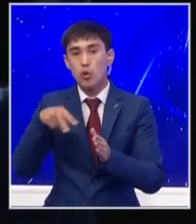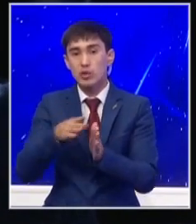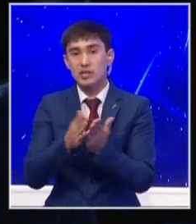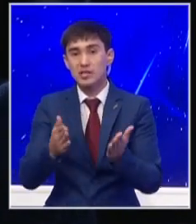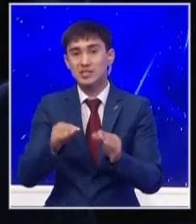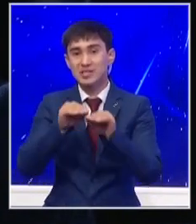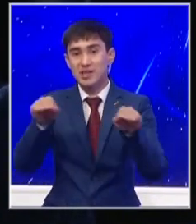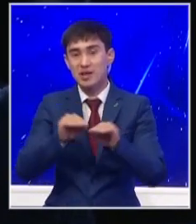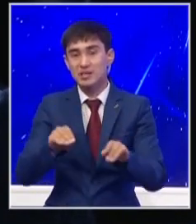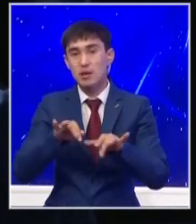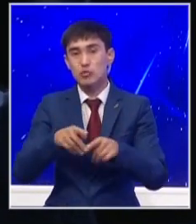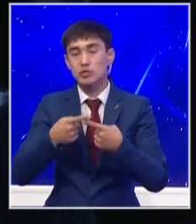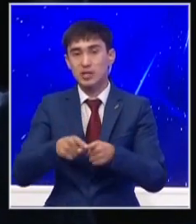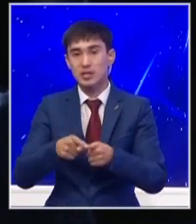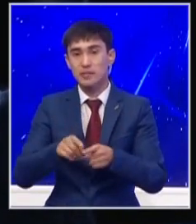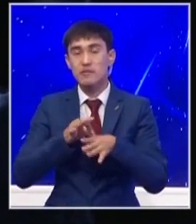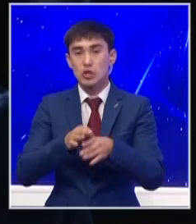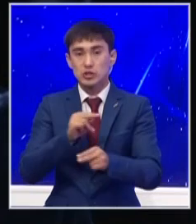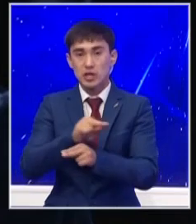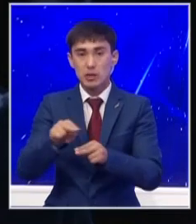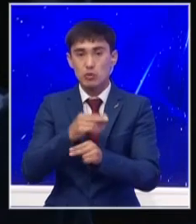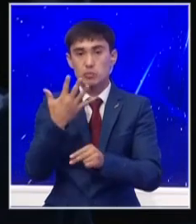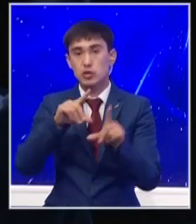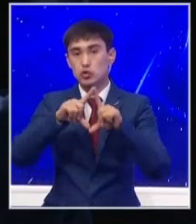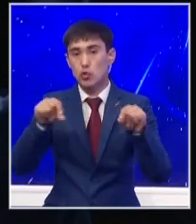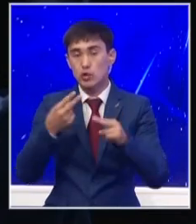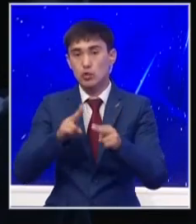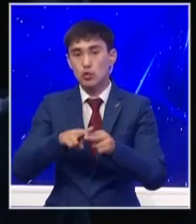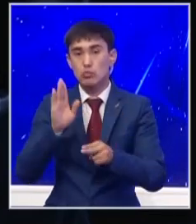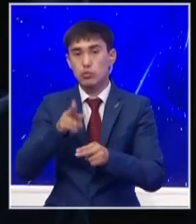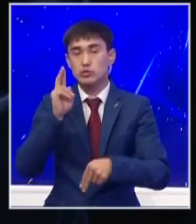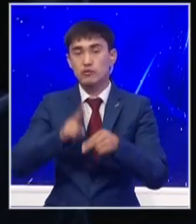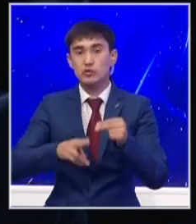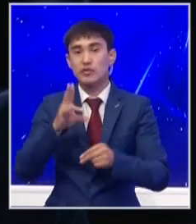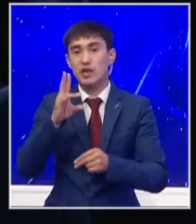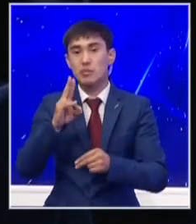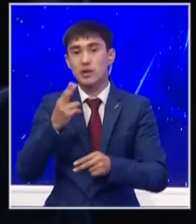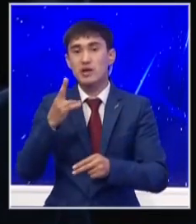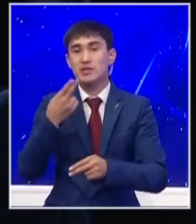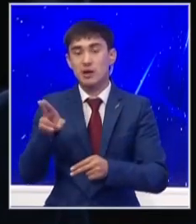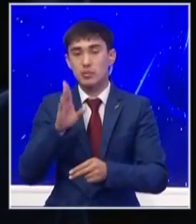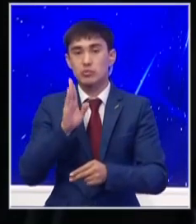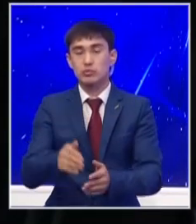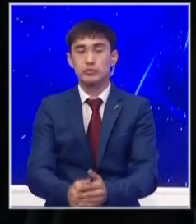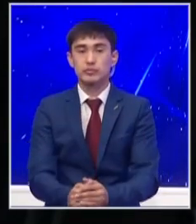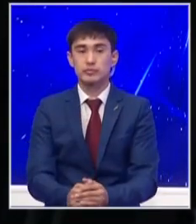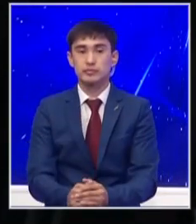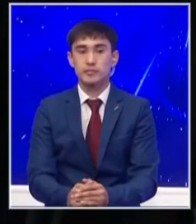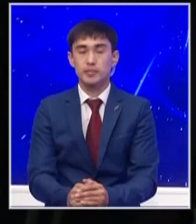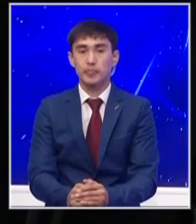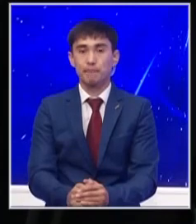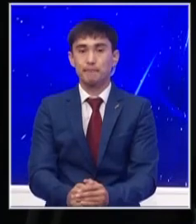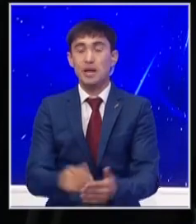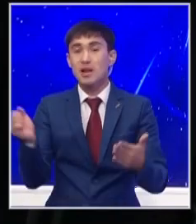стеллажи, компьютерная техника. Ведется капитальный ремонт 5 школ, который будет завершен в ноябре-декабре. Отметим, что